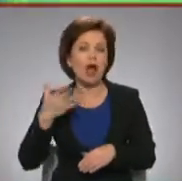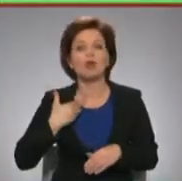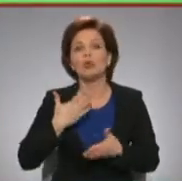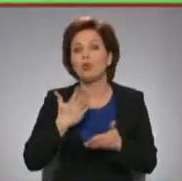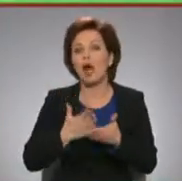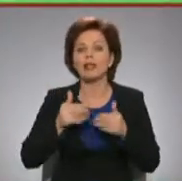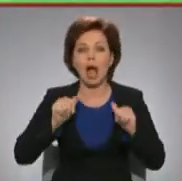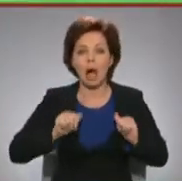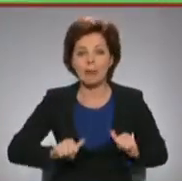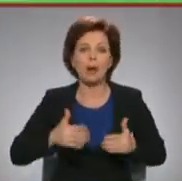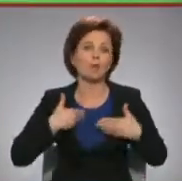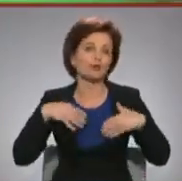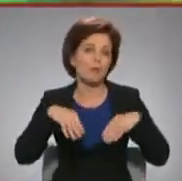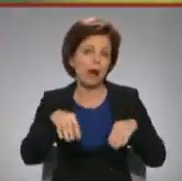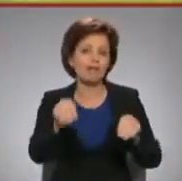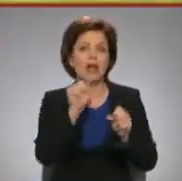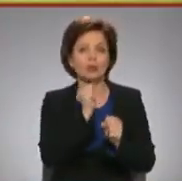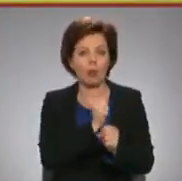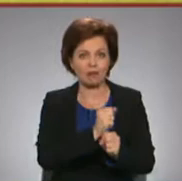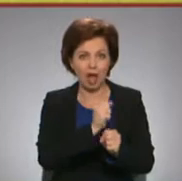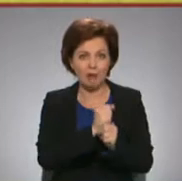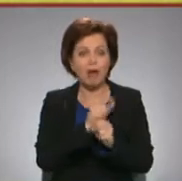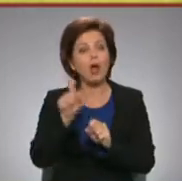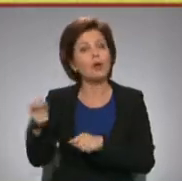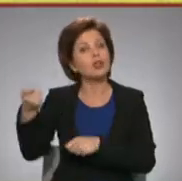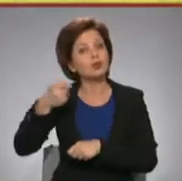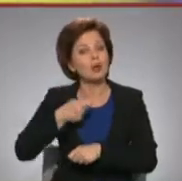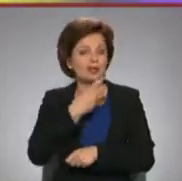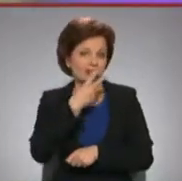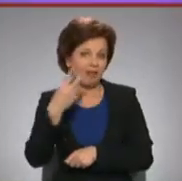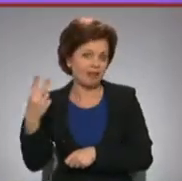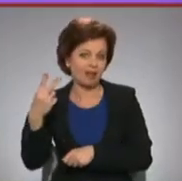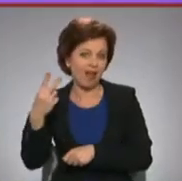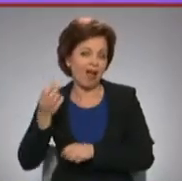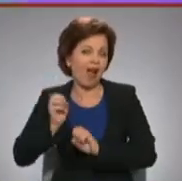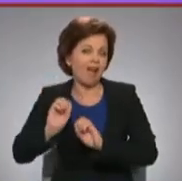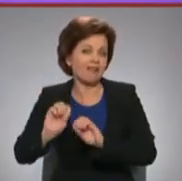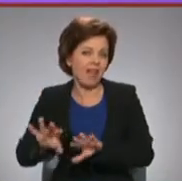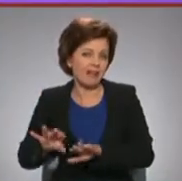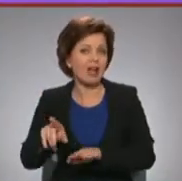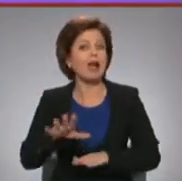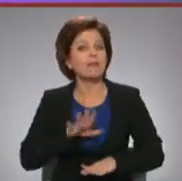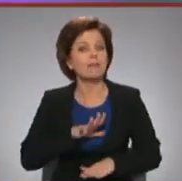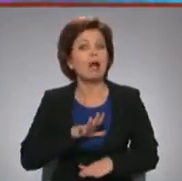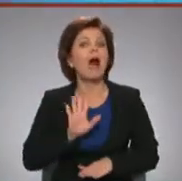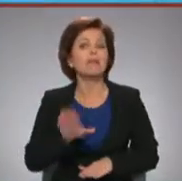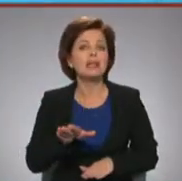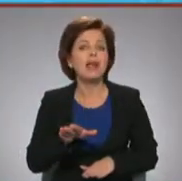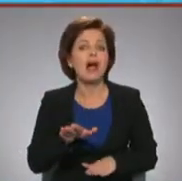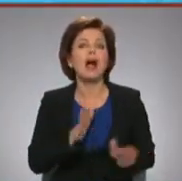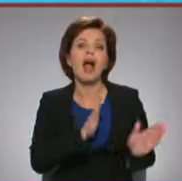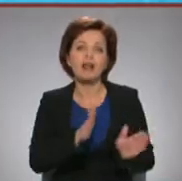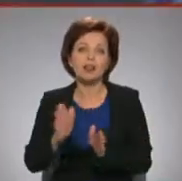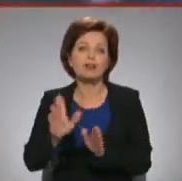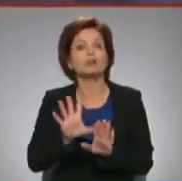apmierināta ar mūsu paveikto darbu un ar to, ko sniedz skatītāji atdeve. Kā bija gatavoties? Smagi,